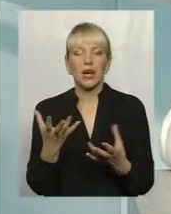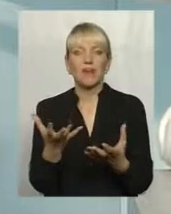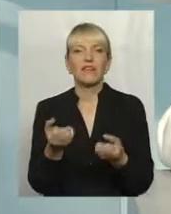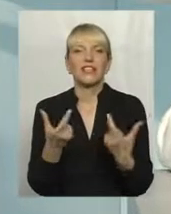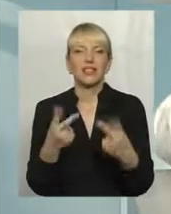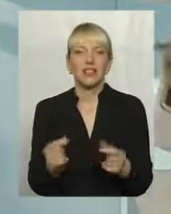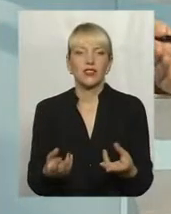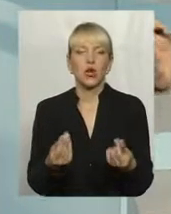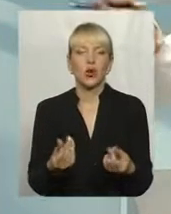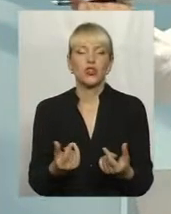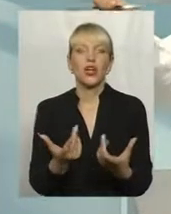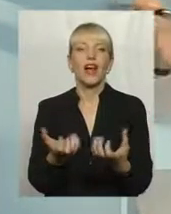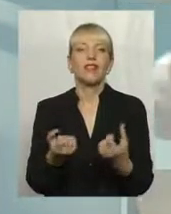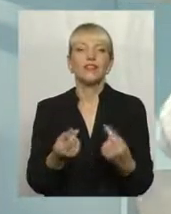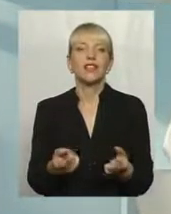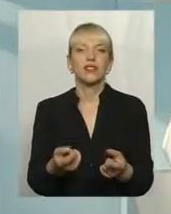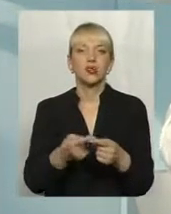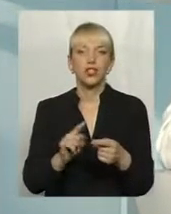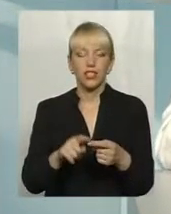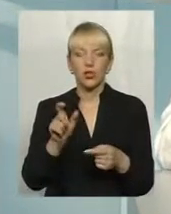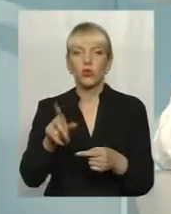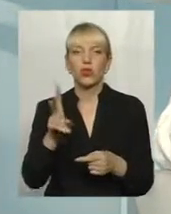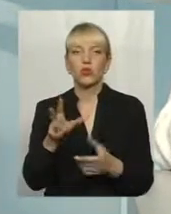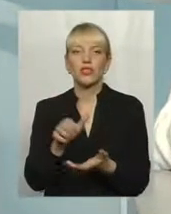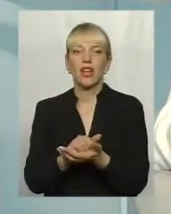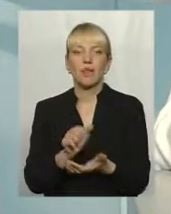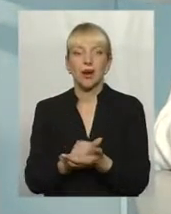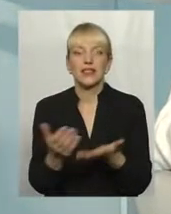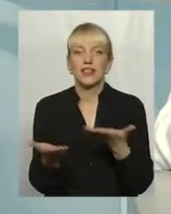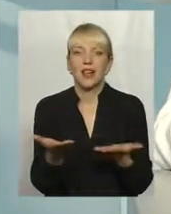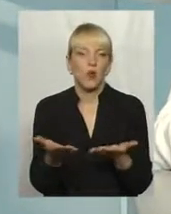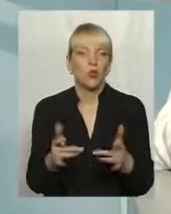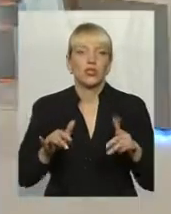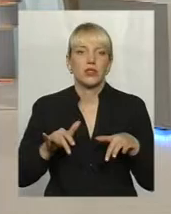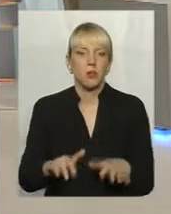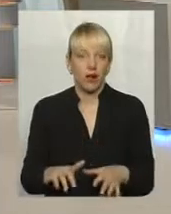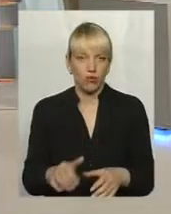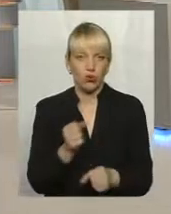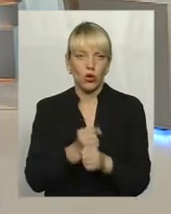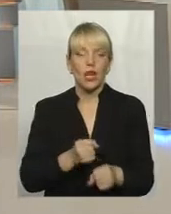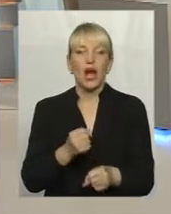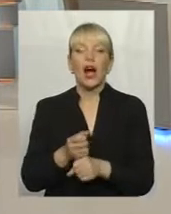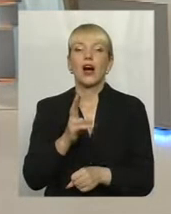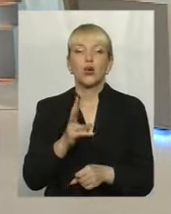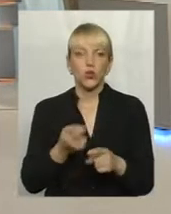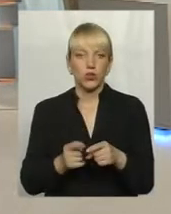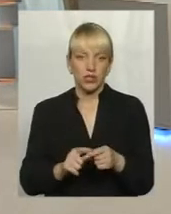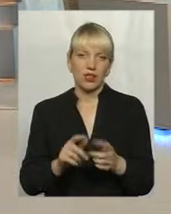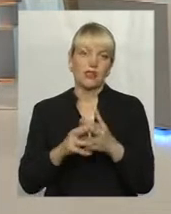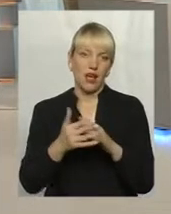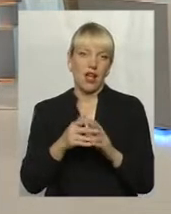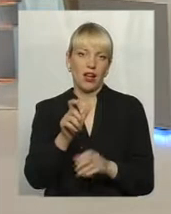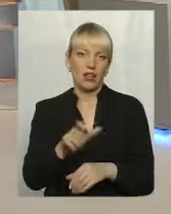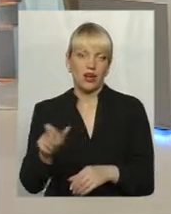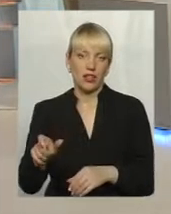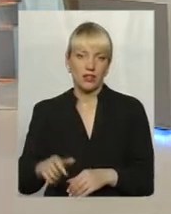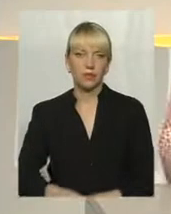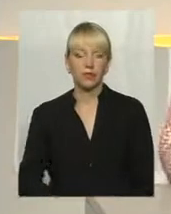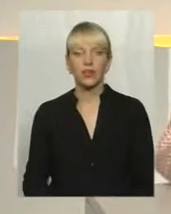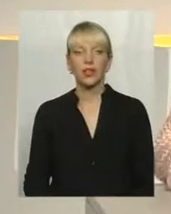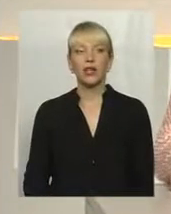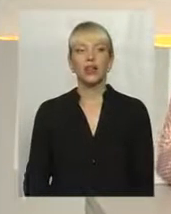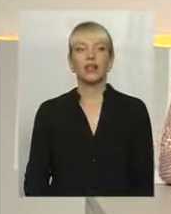гроші можна взяти де? З тих людей, які ще займаються якоюсь реальною справою. В першу чергу це хто? Це аграрій. І от з